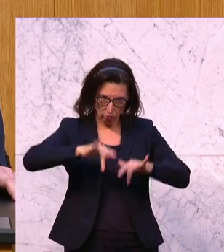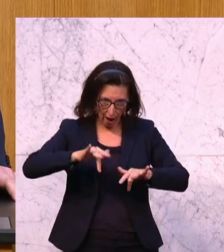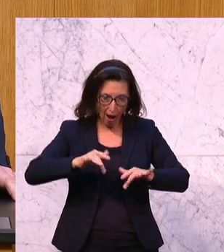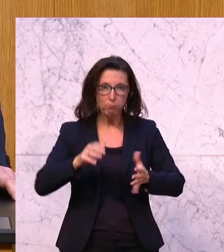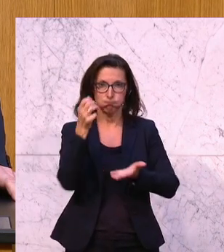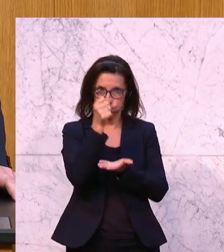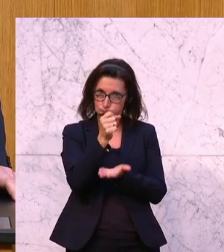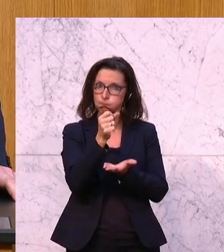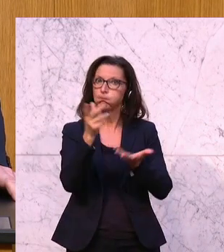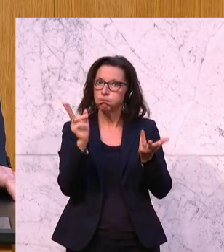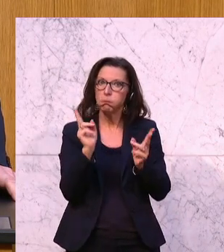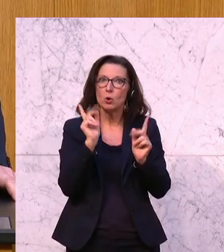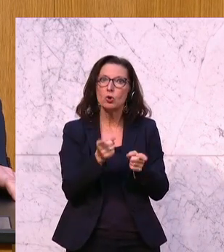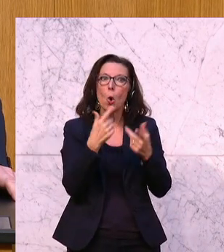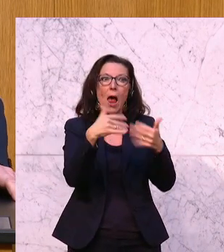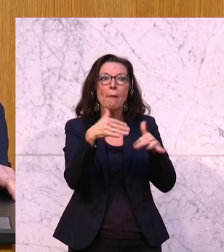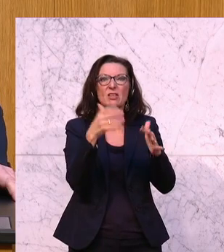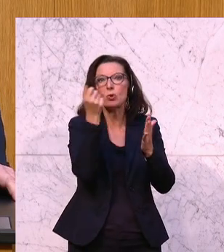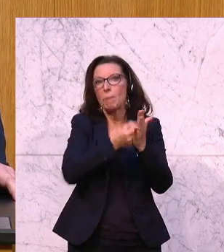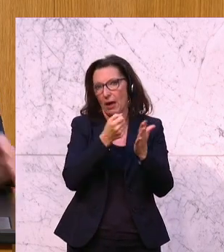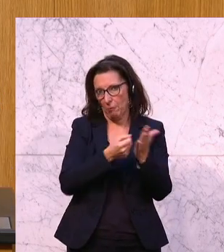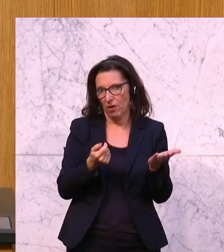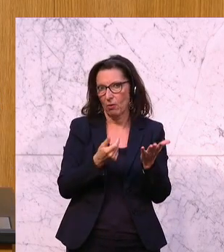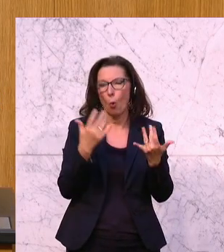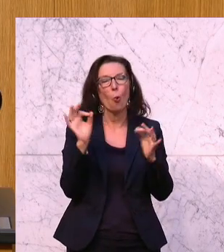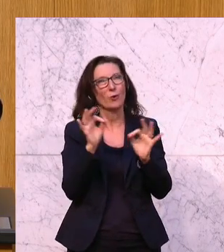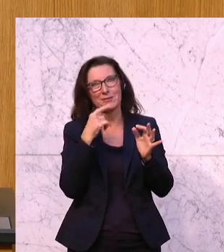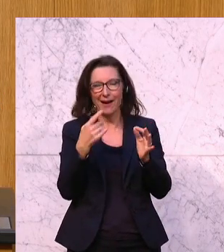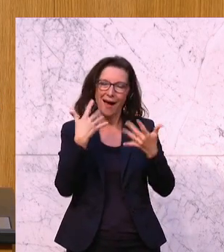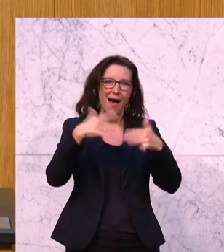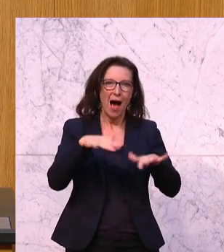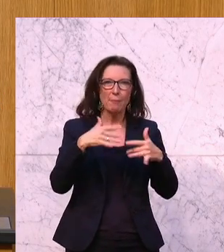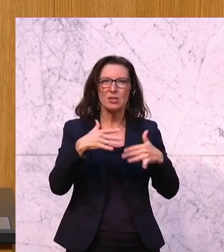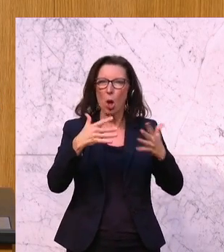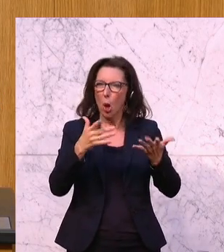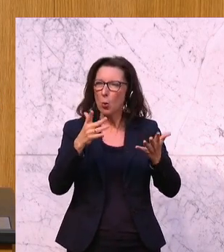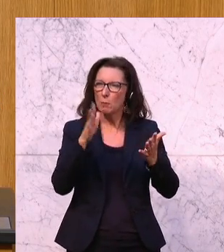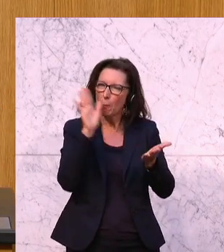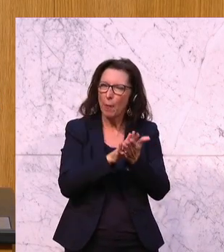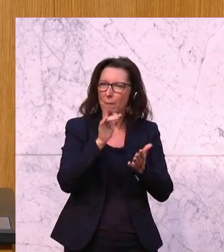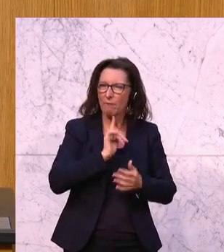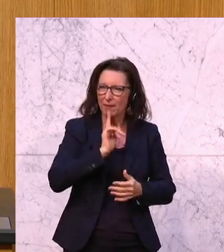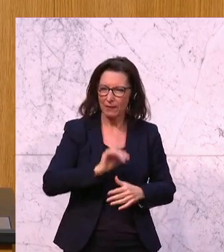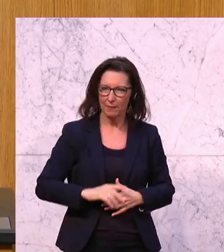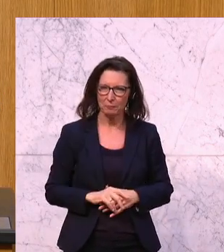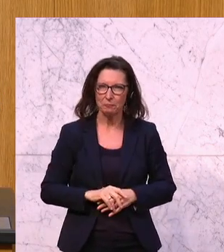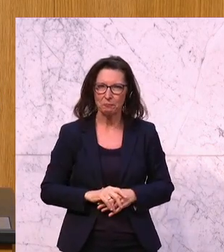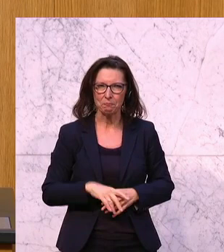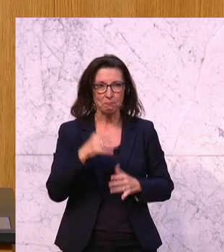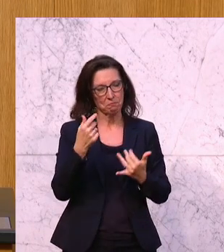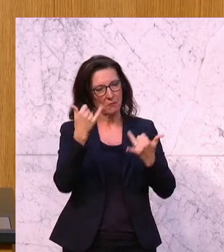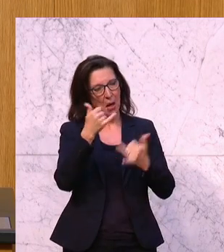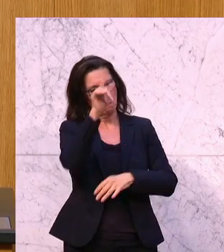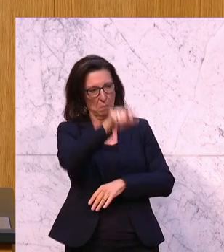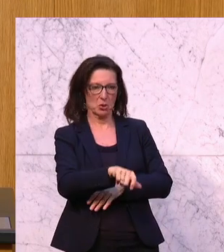damit wir dementsprechend die Arbeitslosigkeit bekämpfen bzw. die Arbeitslosigkeit auf diesen niedrigen Niveau erhalten. Das ist pro